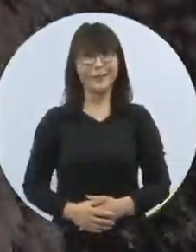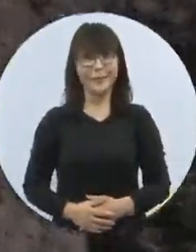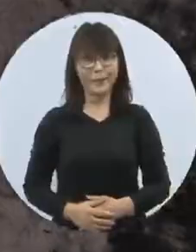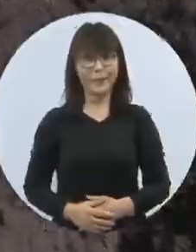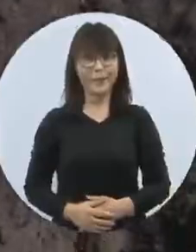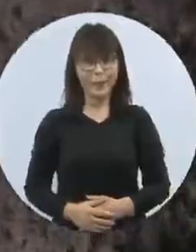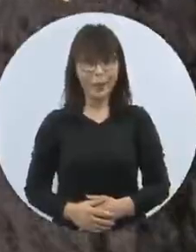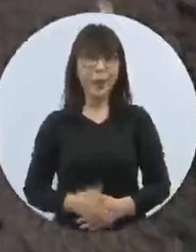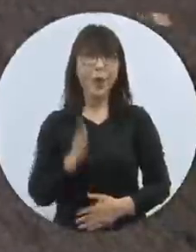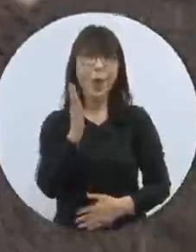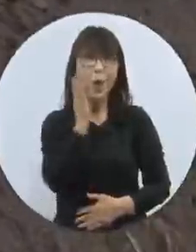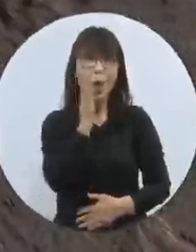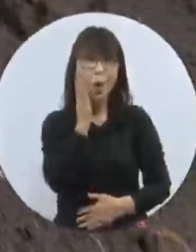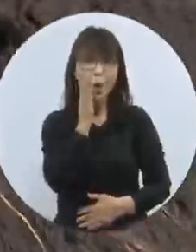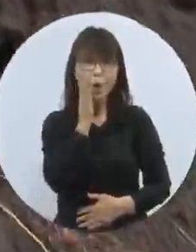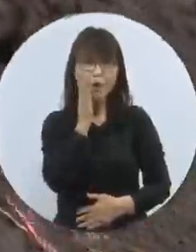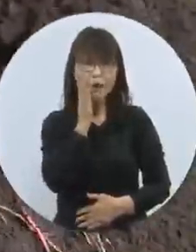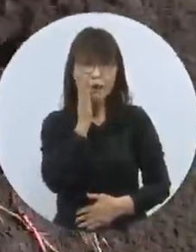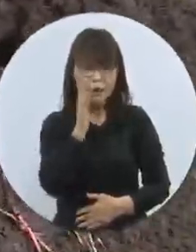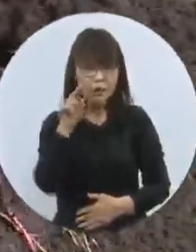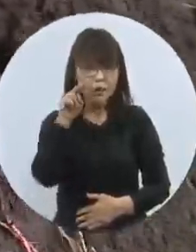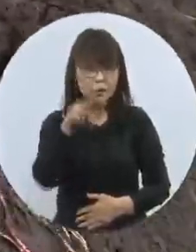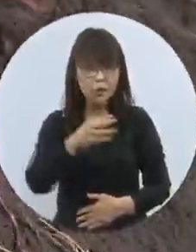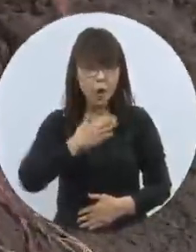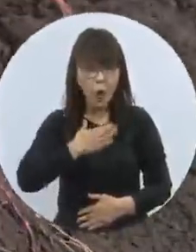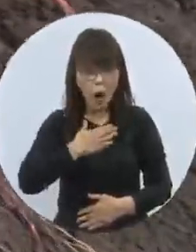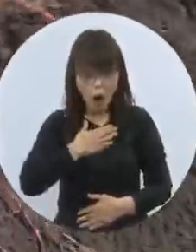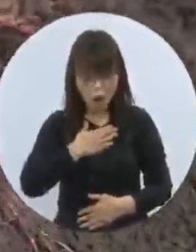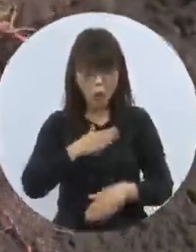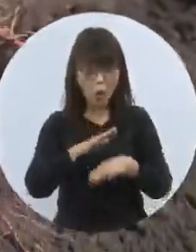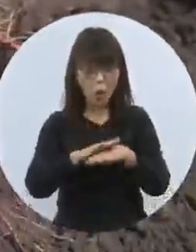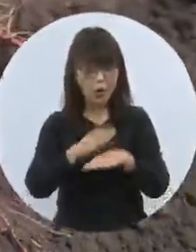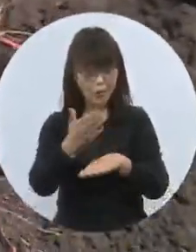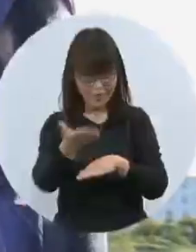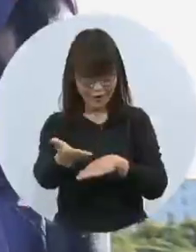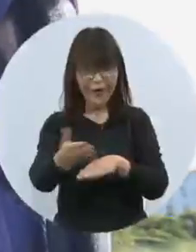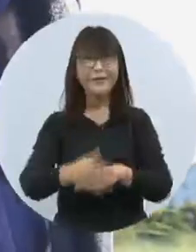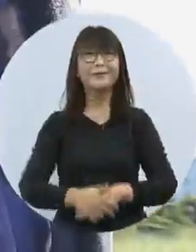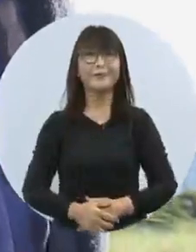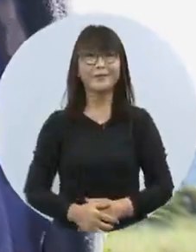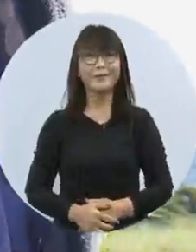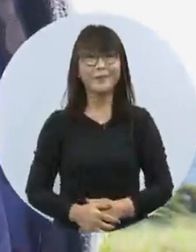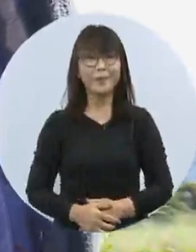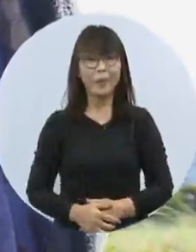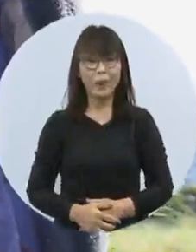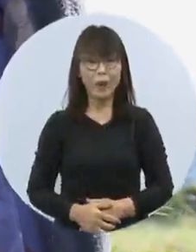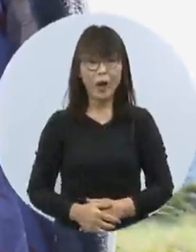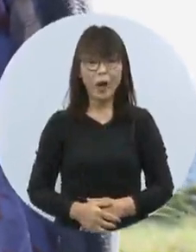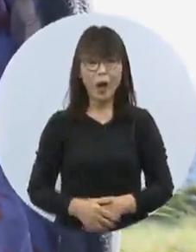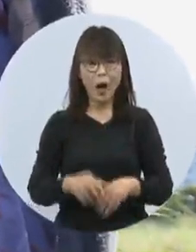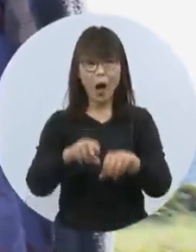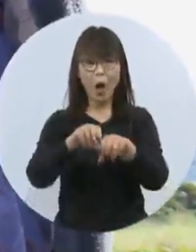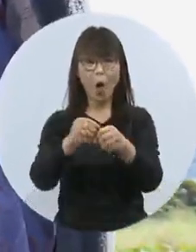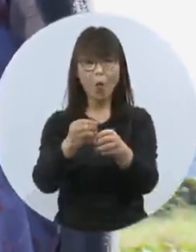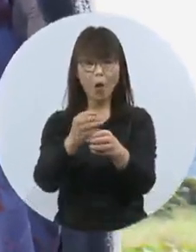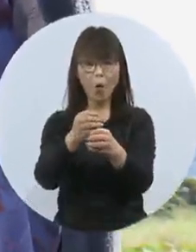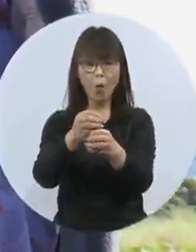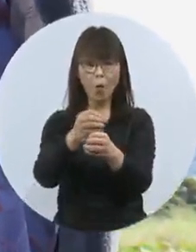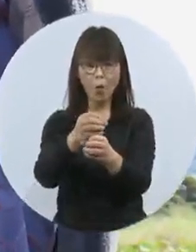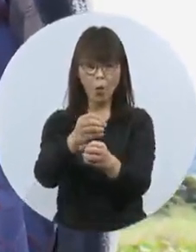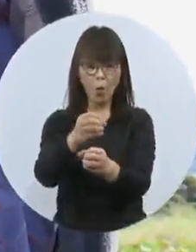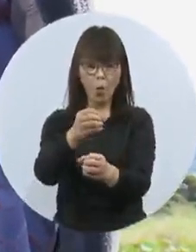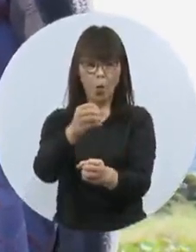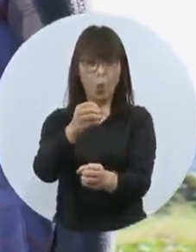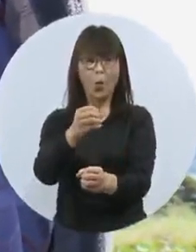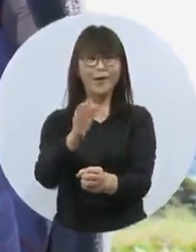美味しいさつまいもの見分け方はあるんでしょうか？ なんか芋がね、少しあまり